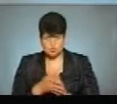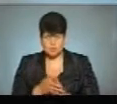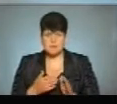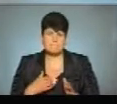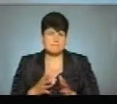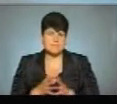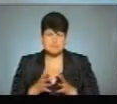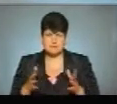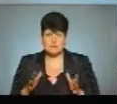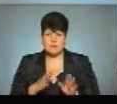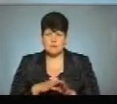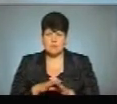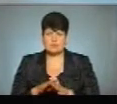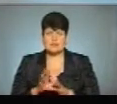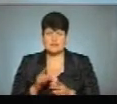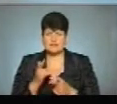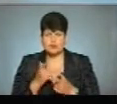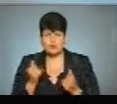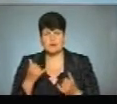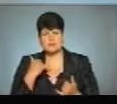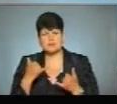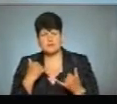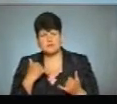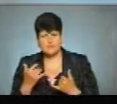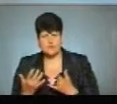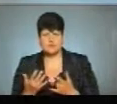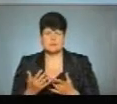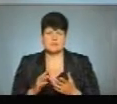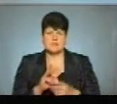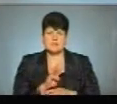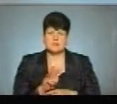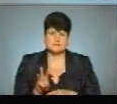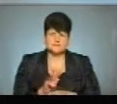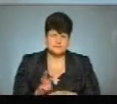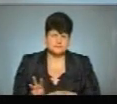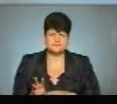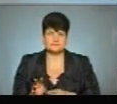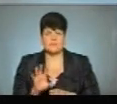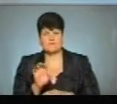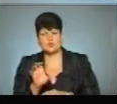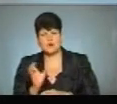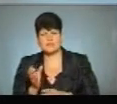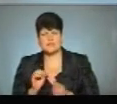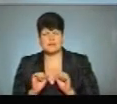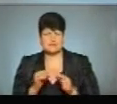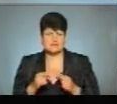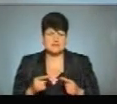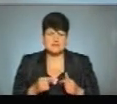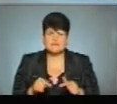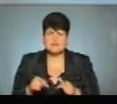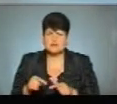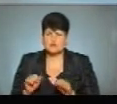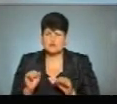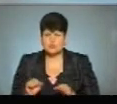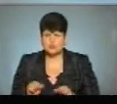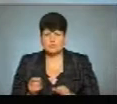ми максимально наповнили інформацію і контактними телефонами, і електронними поштами, і з фотографіями керівників різних відділів, щоб можна